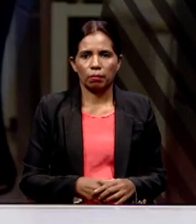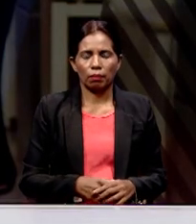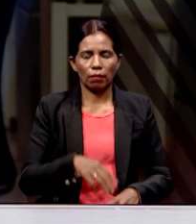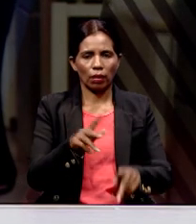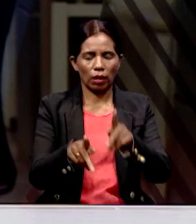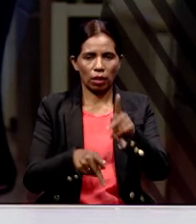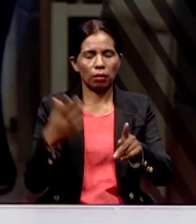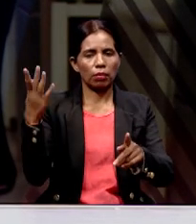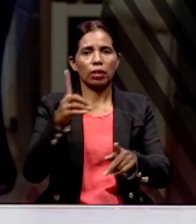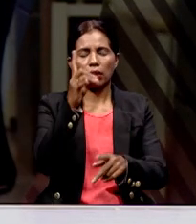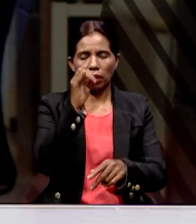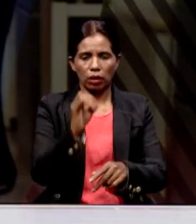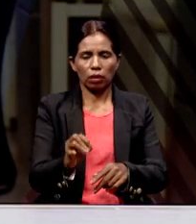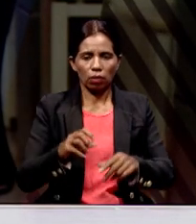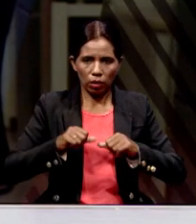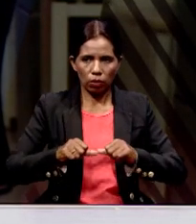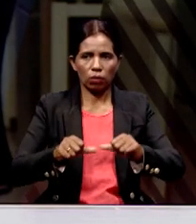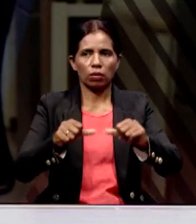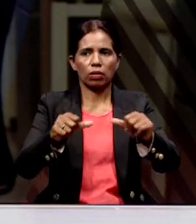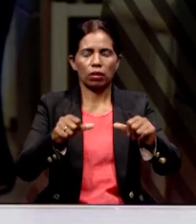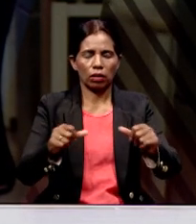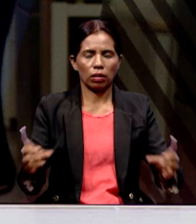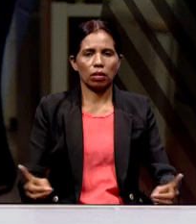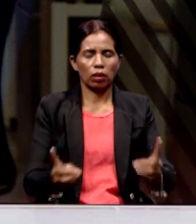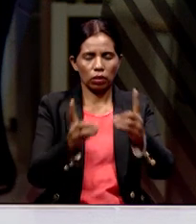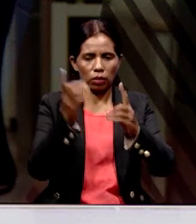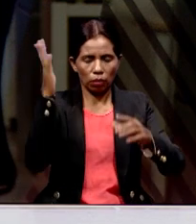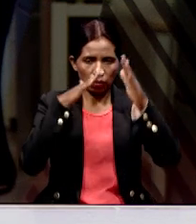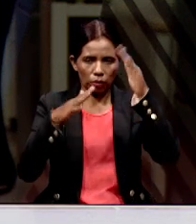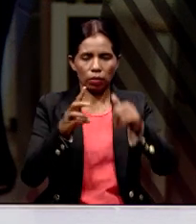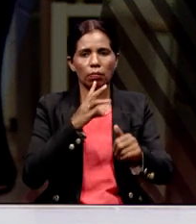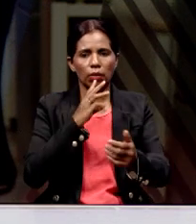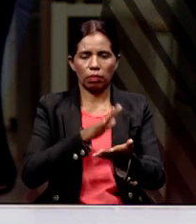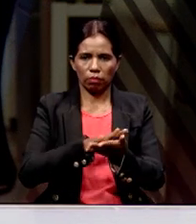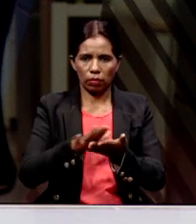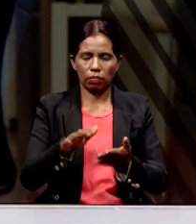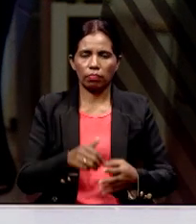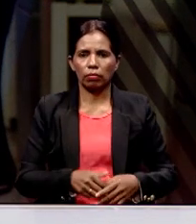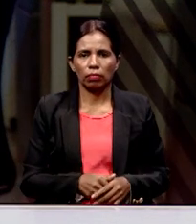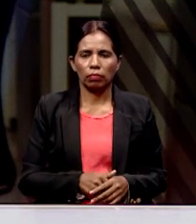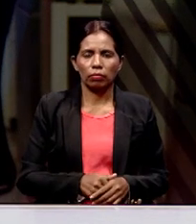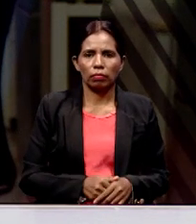Comunidade e a capital dele continua a enfrentar o problema BEMOS.